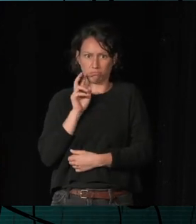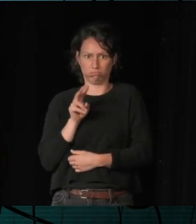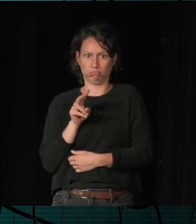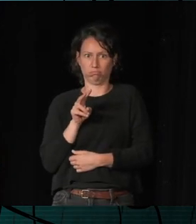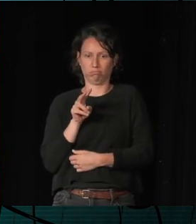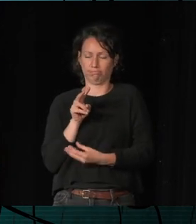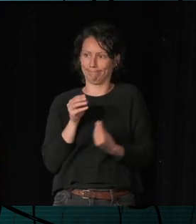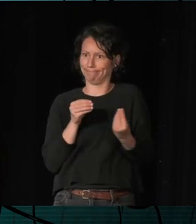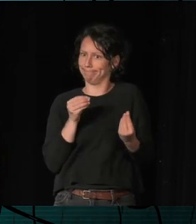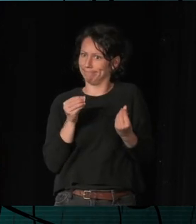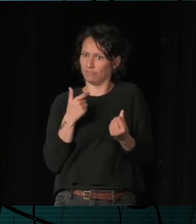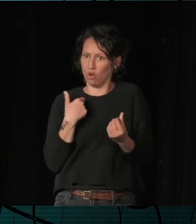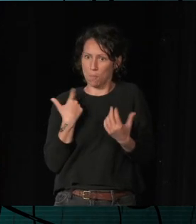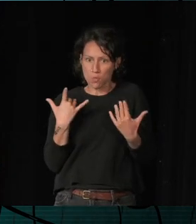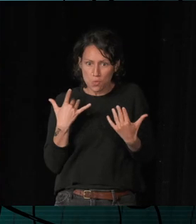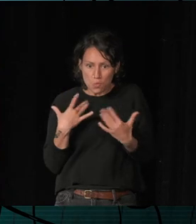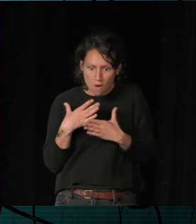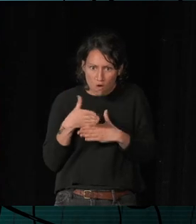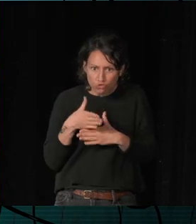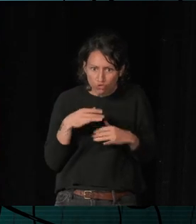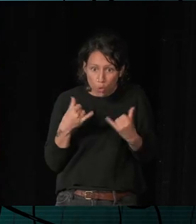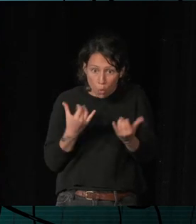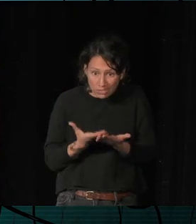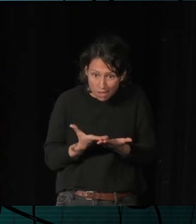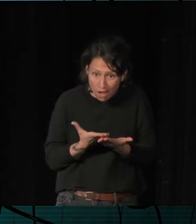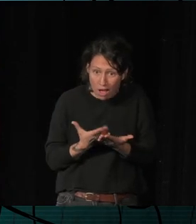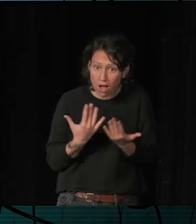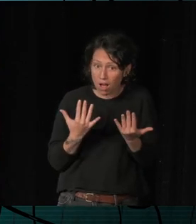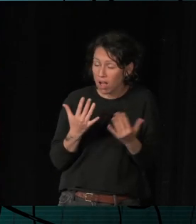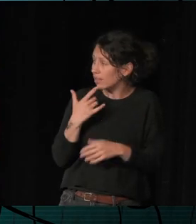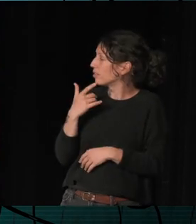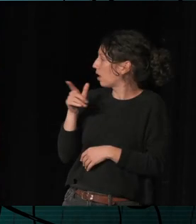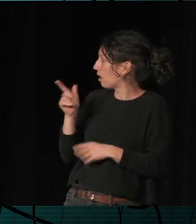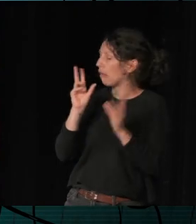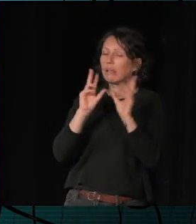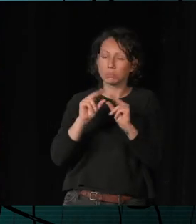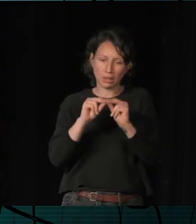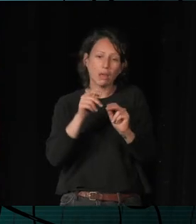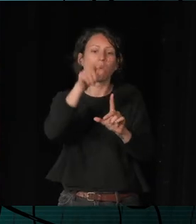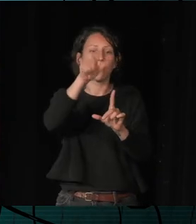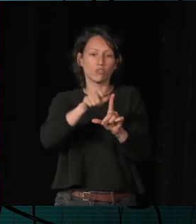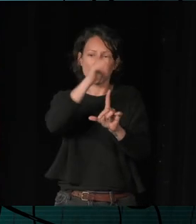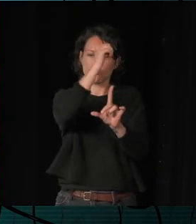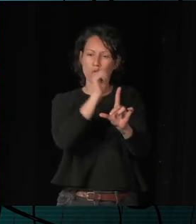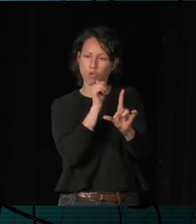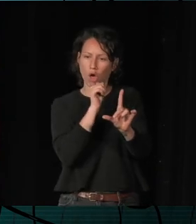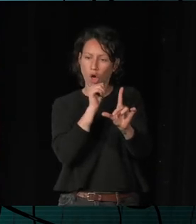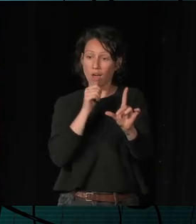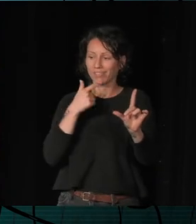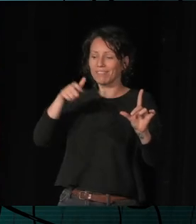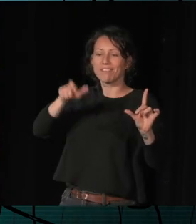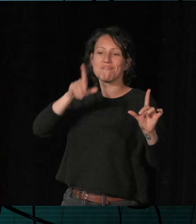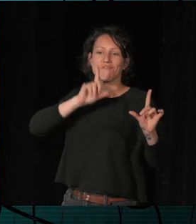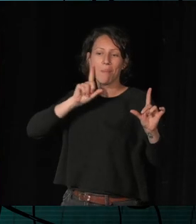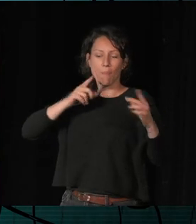vécu cette entrée dans la sphère privée. Pour préciser, c'est un sculpteur qui fait poser le personnage principal, donc elle